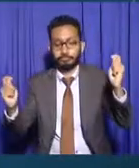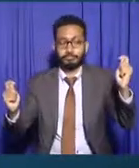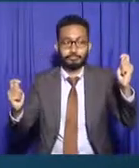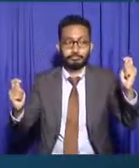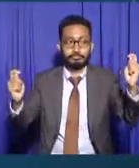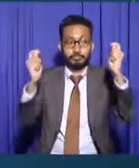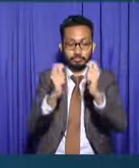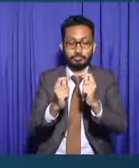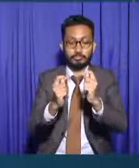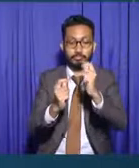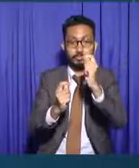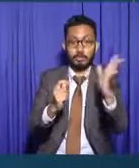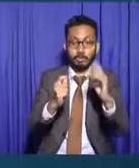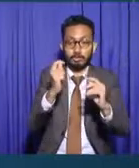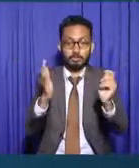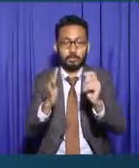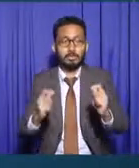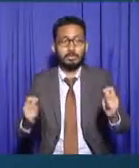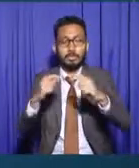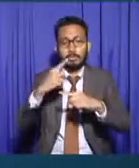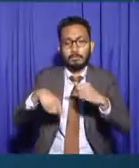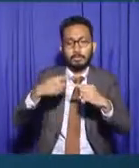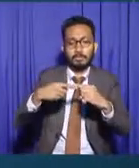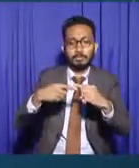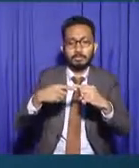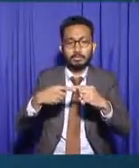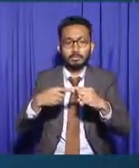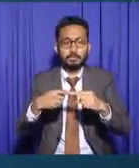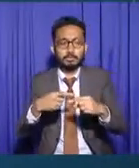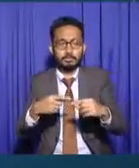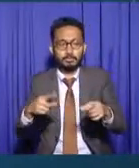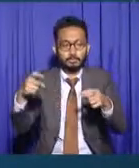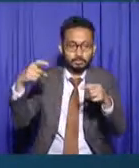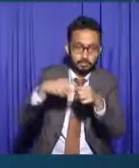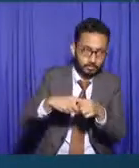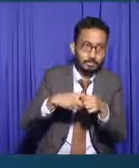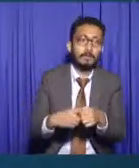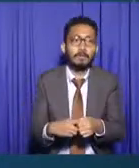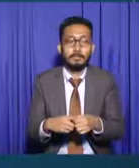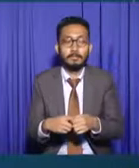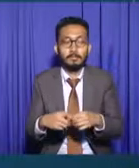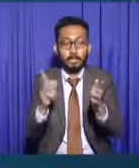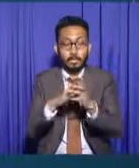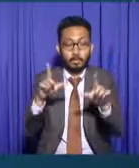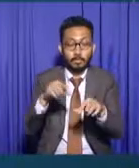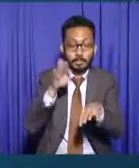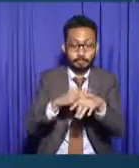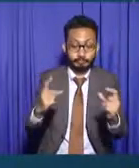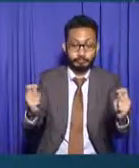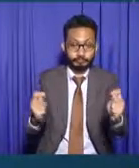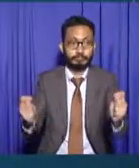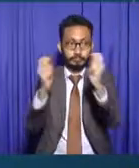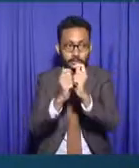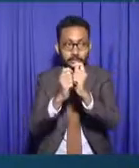apabila persenyawaan berlaku pada gamet gamet ini anak generasi